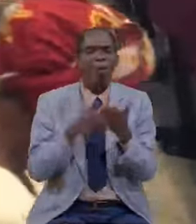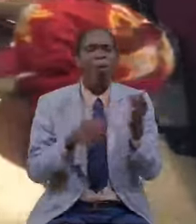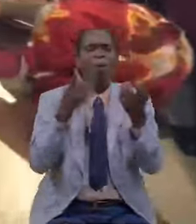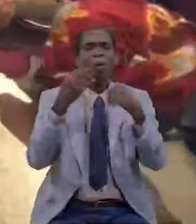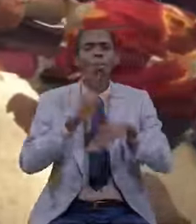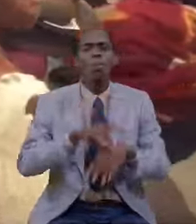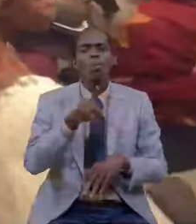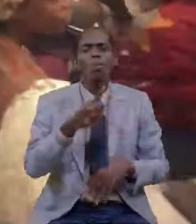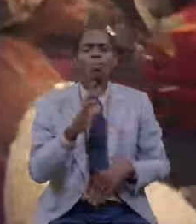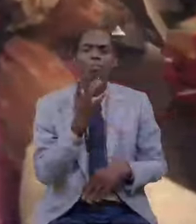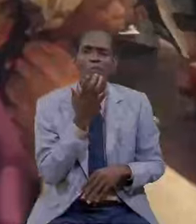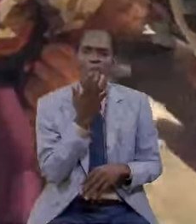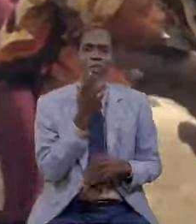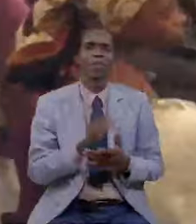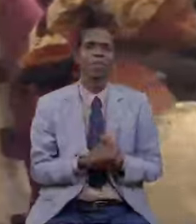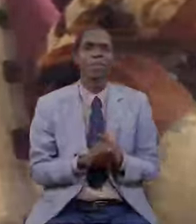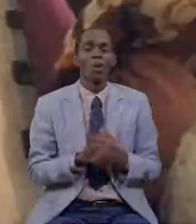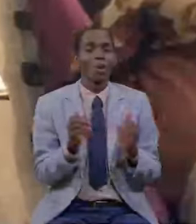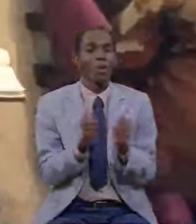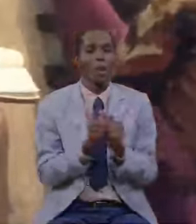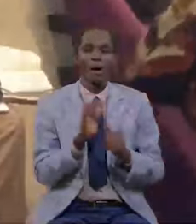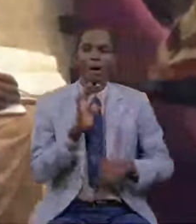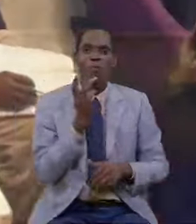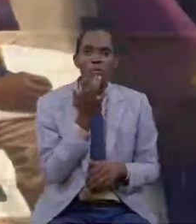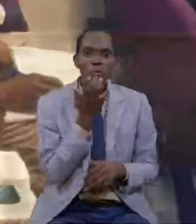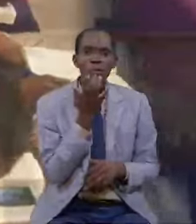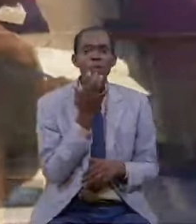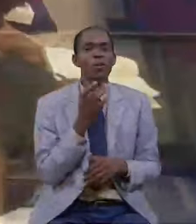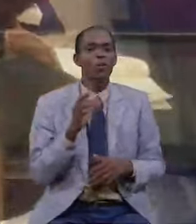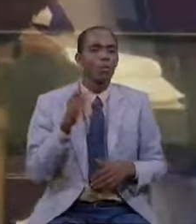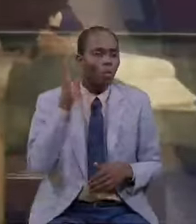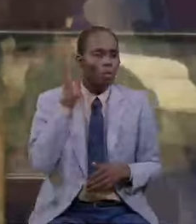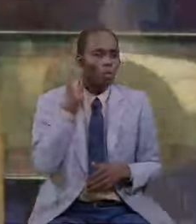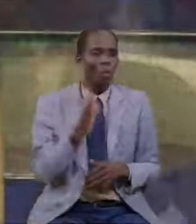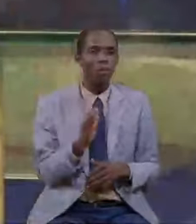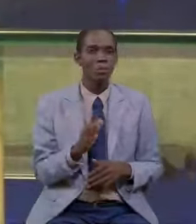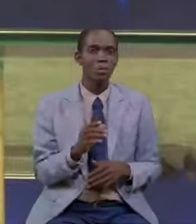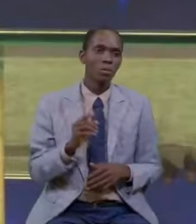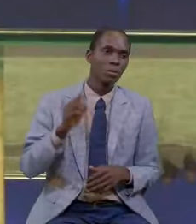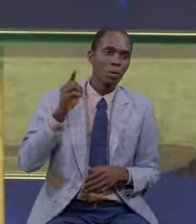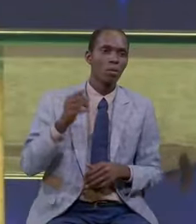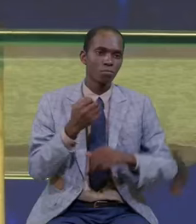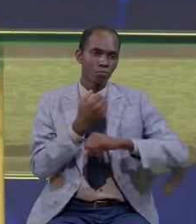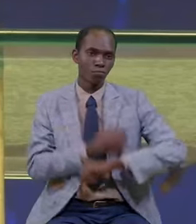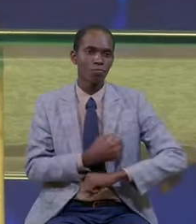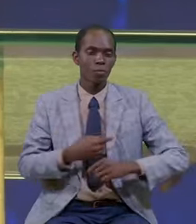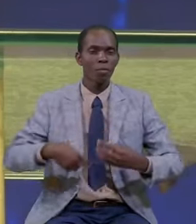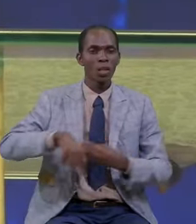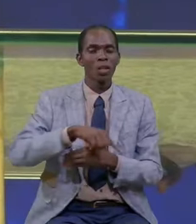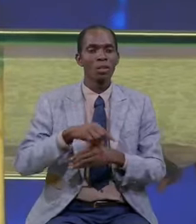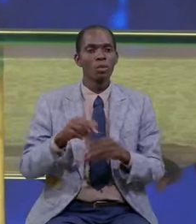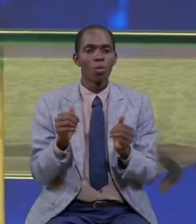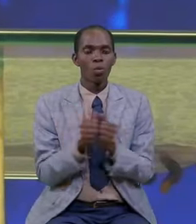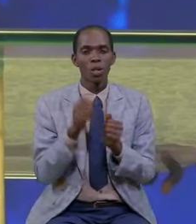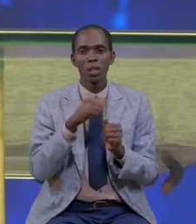soir? La faveur de Dieu. Tu l'entoures de ta grâce comme un bouclier.